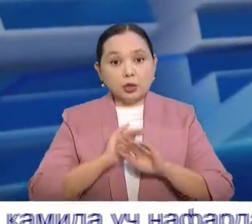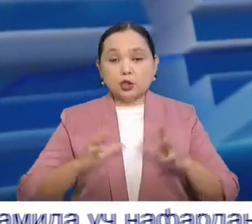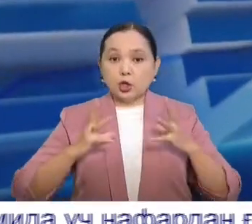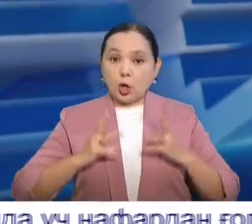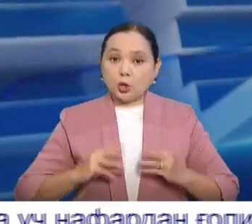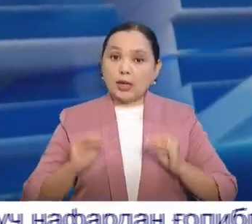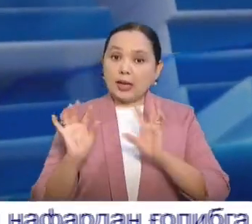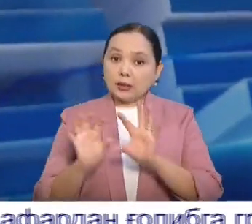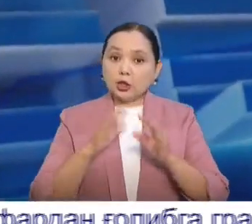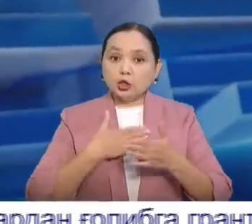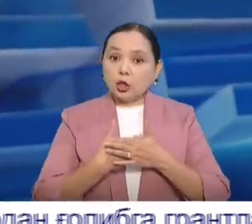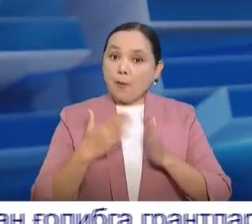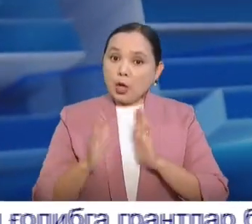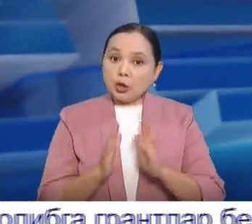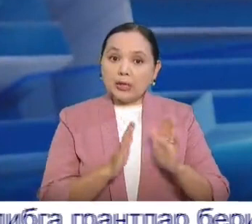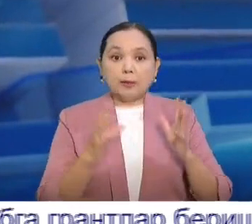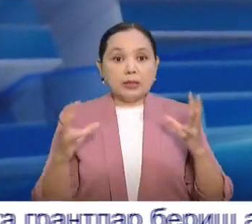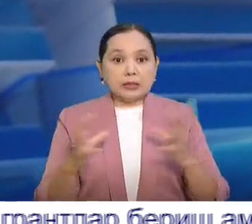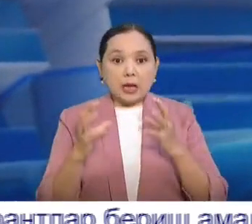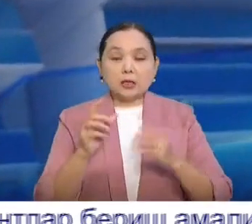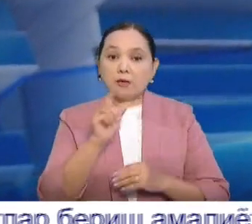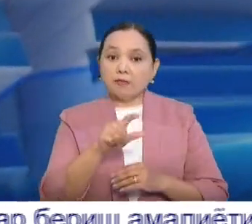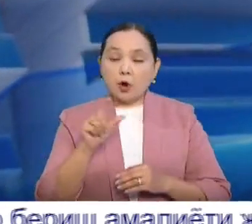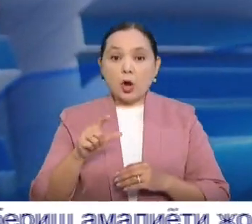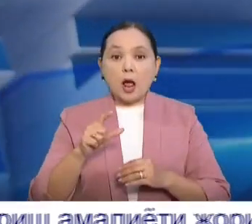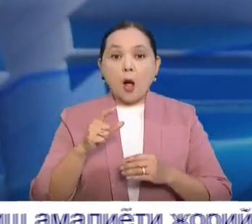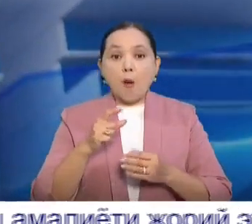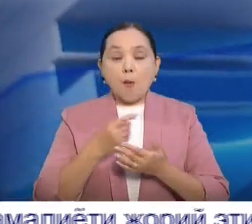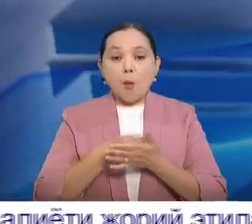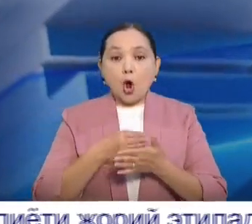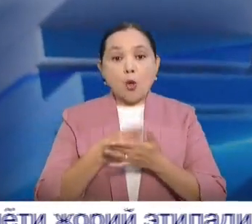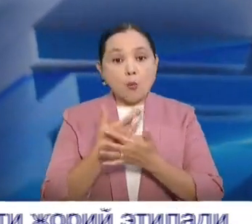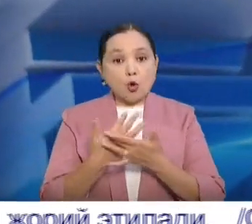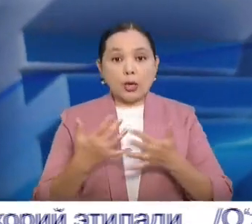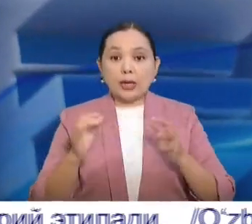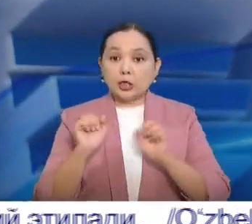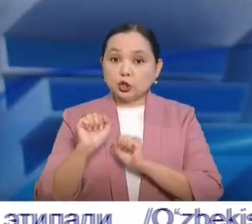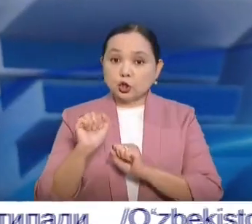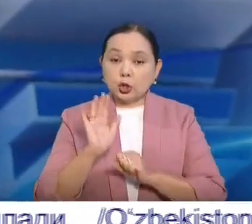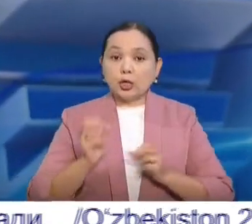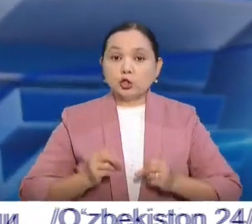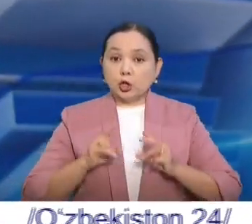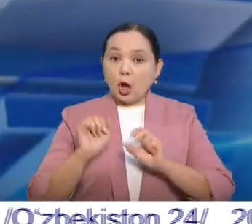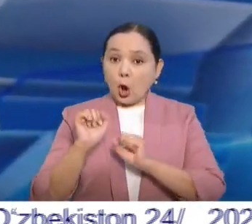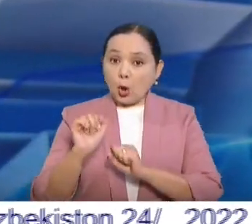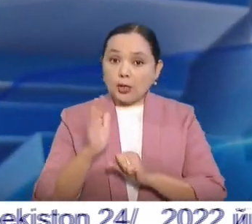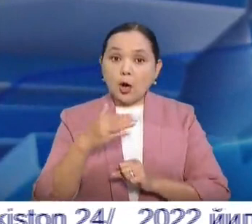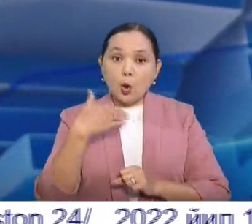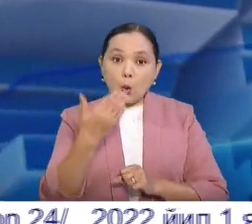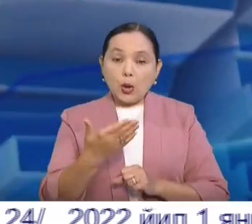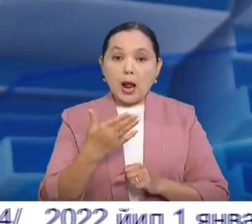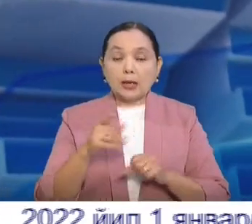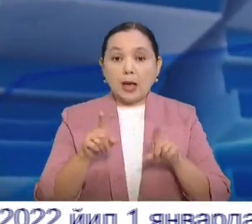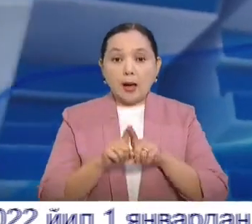osoyishtaligini ta'minlash, jamoat tartibini saqlash va fuqarolarning mol-mulklarini ishonchli muhofaza qilish, jinoyatchilikning oldini olish va ularni